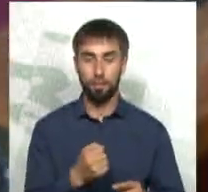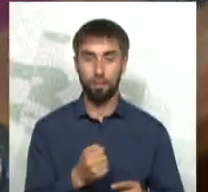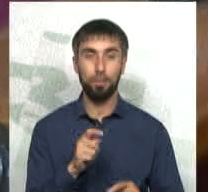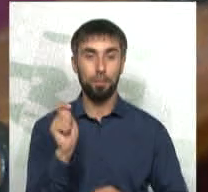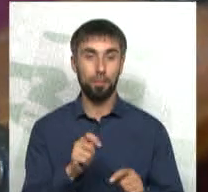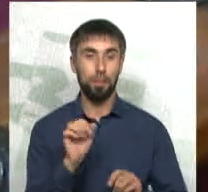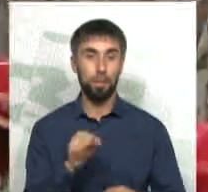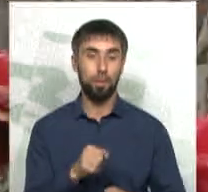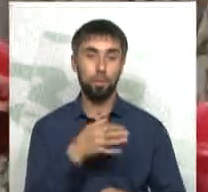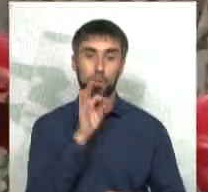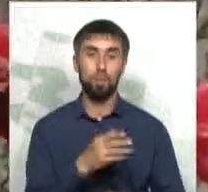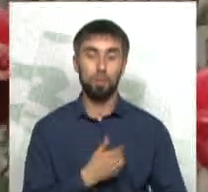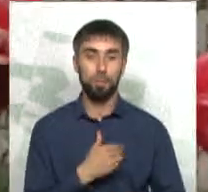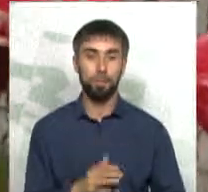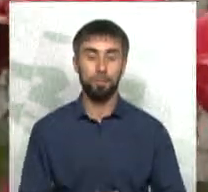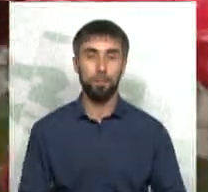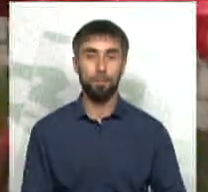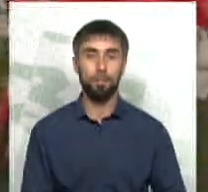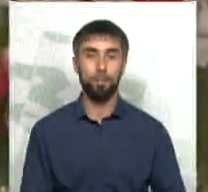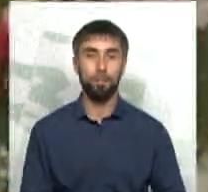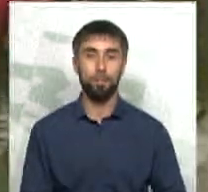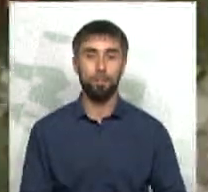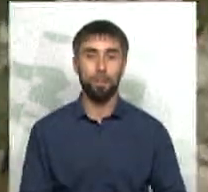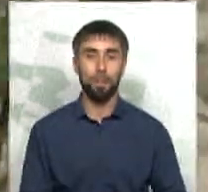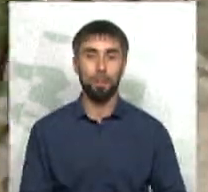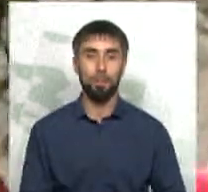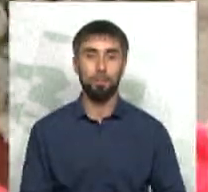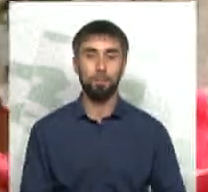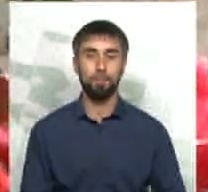Посетить ее может любой желающий. Хава Гагиева, Ахмед Горбаков, Новости 24.